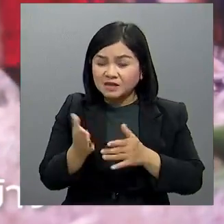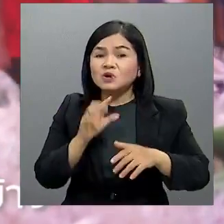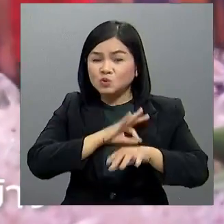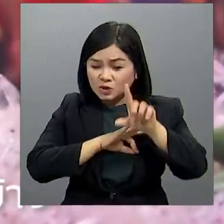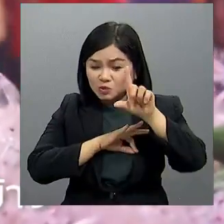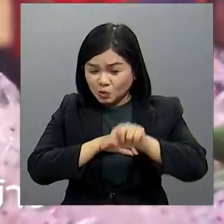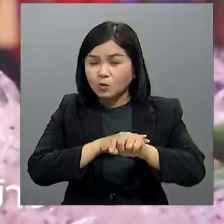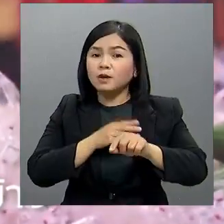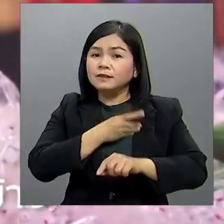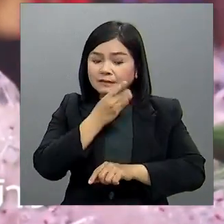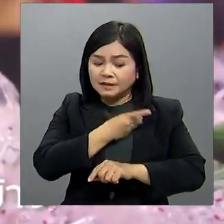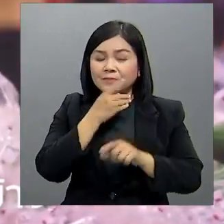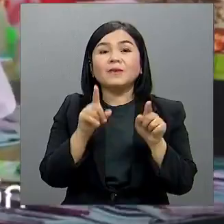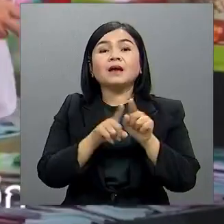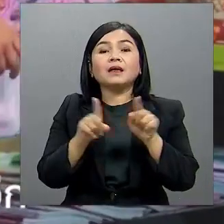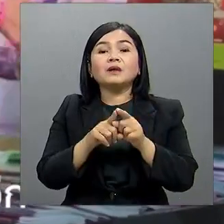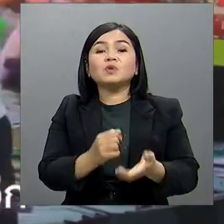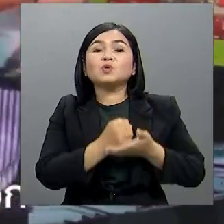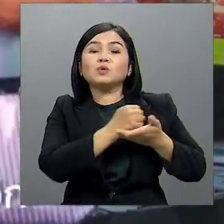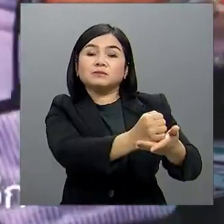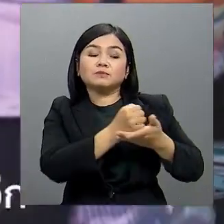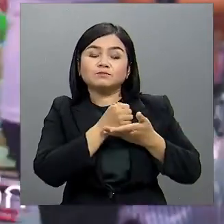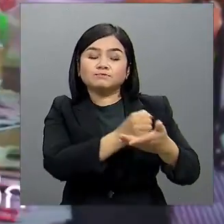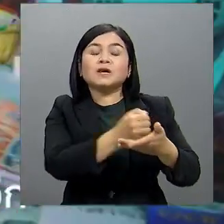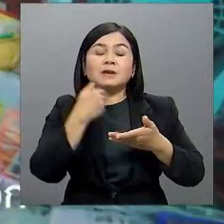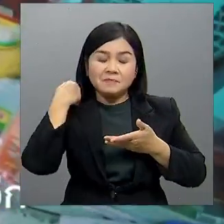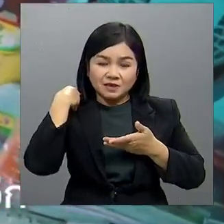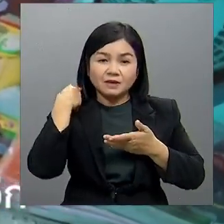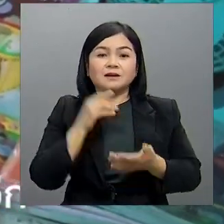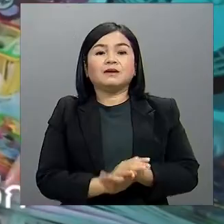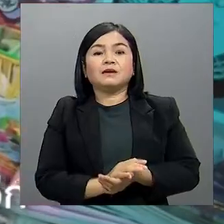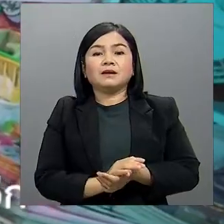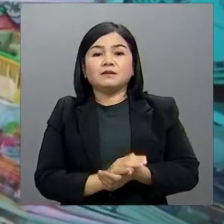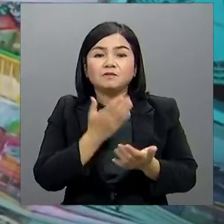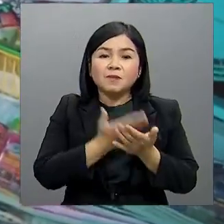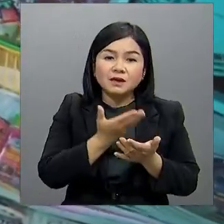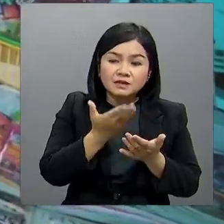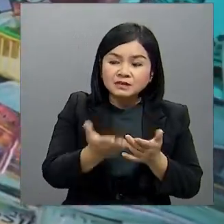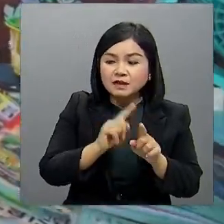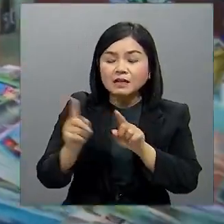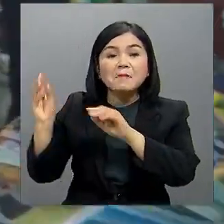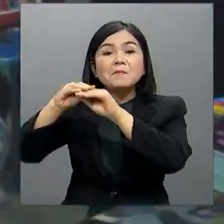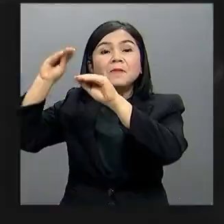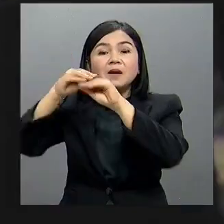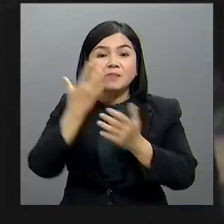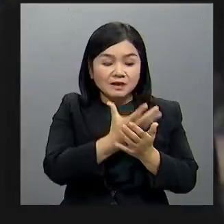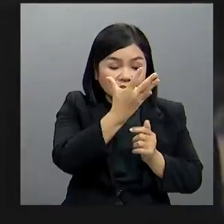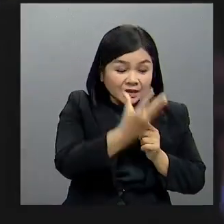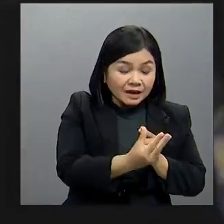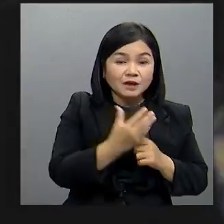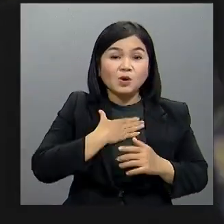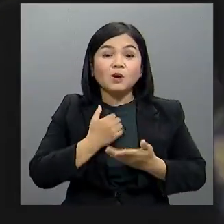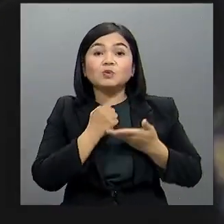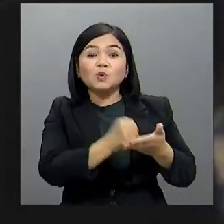อย่างน้อยก็แบ่งเบาเข้าไปได้บ้างสามารถที่จะไปซื้อจับจ่ายใช้สอยอย่างอื่นเพิ่มขึ้นอีกจากราคาที่เราลดความ